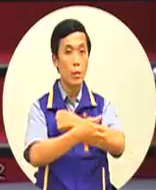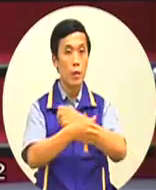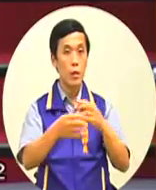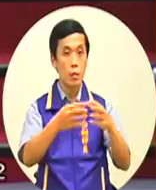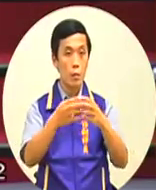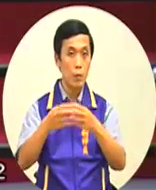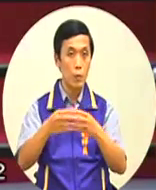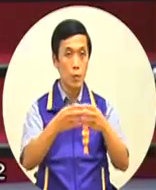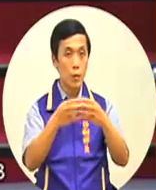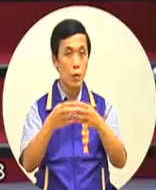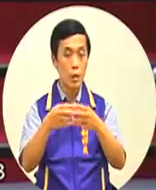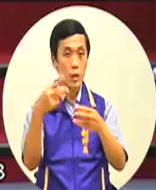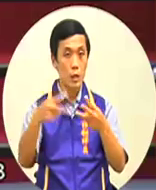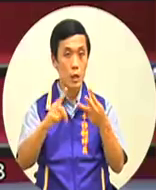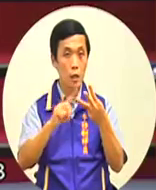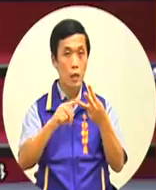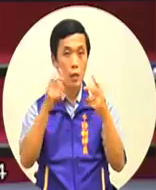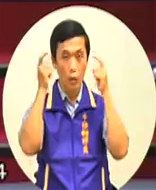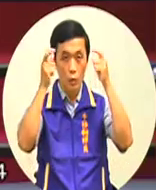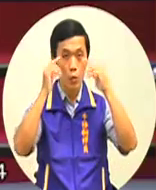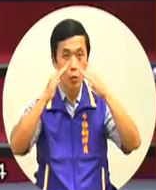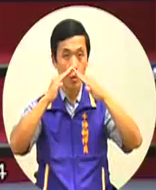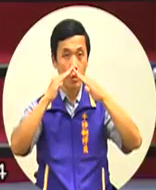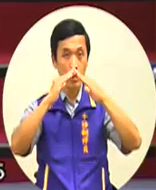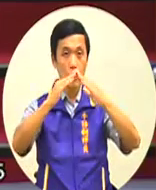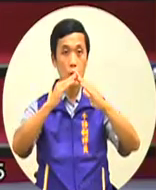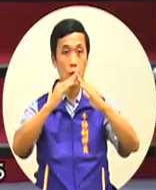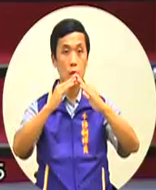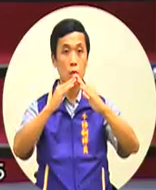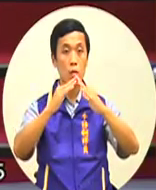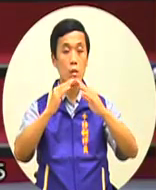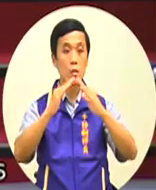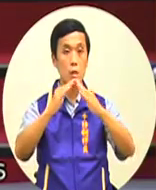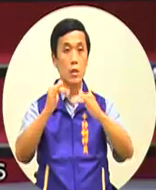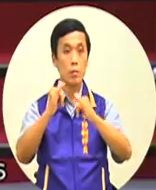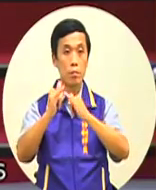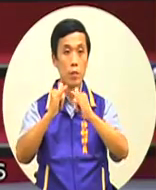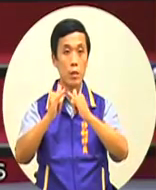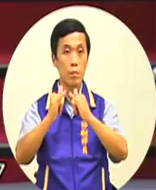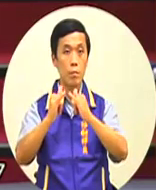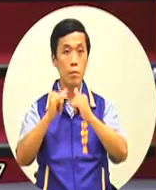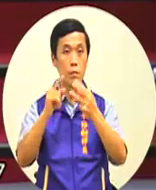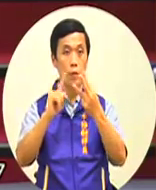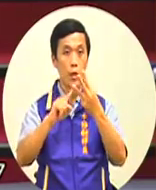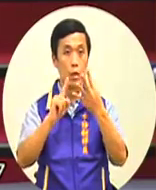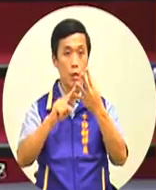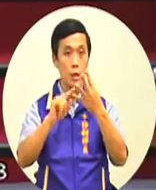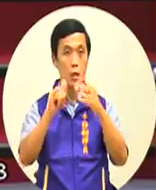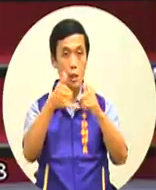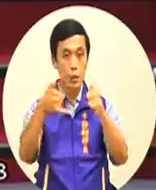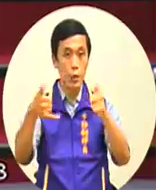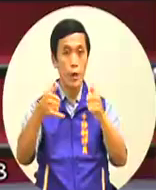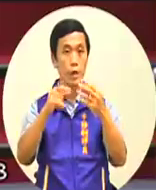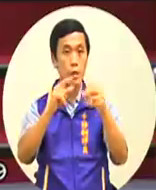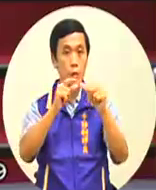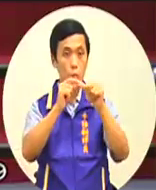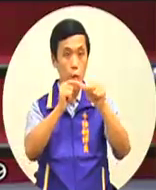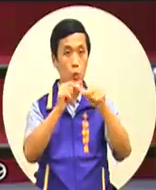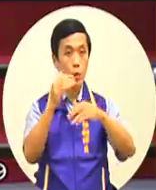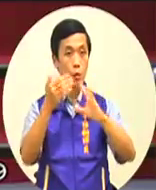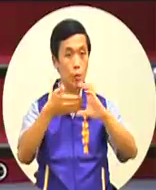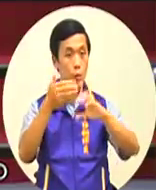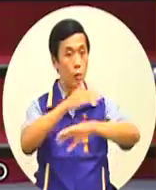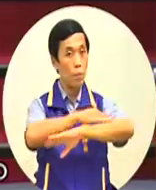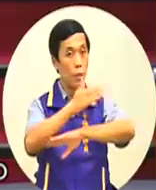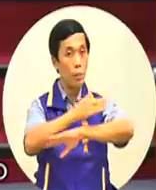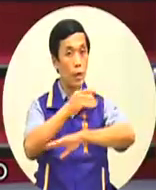及我们高雄市所有的市民，还有我们议会同仁以及辛苦的各位媒体，大家好，大家